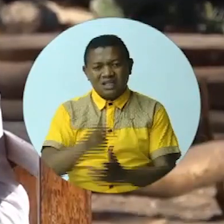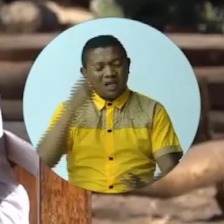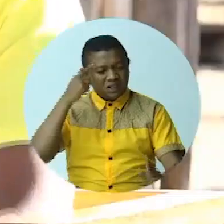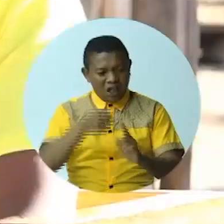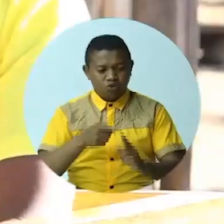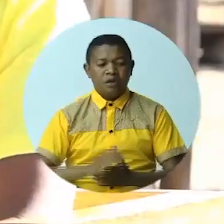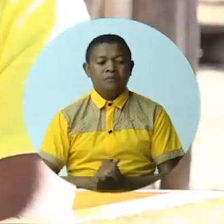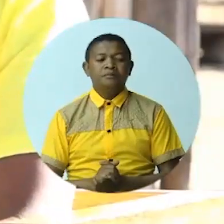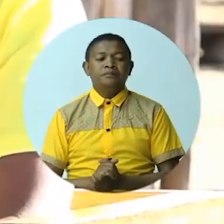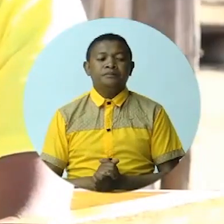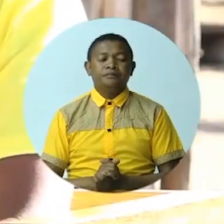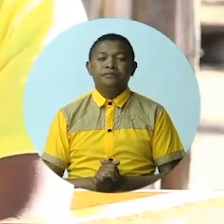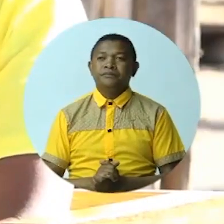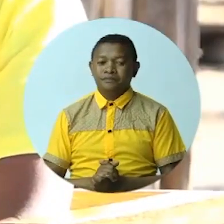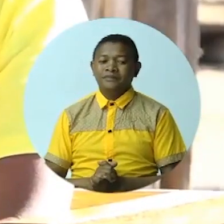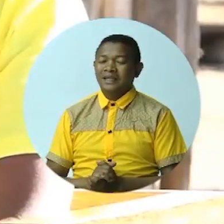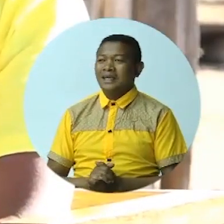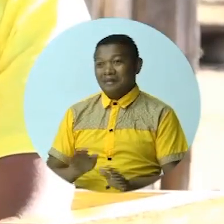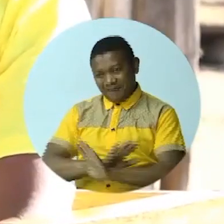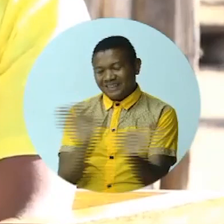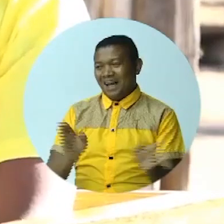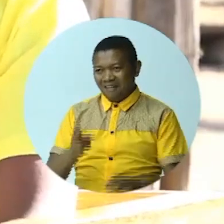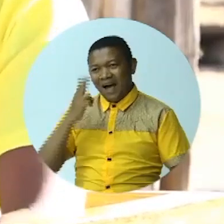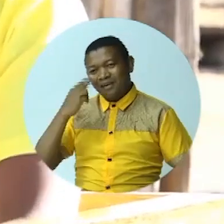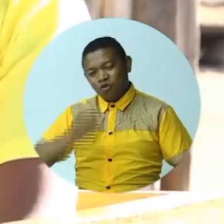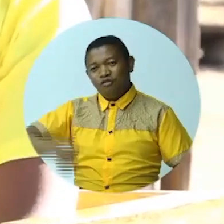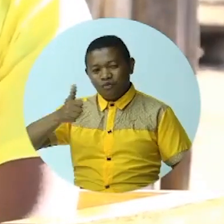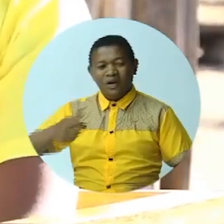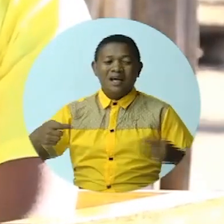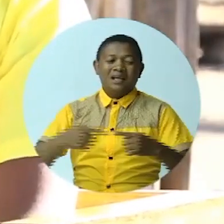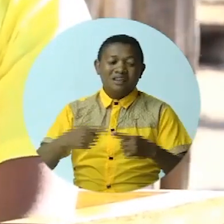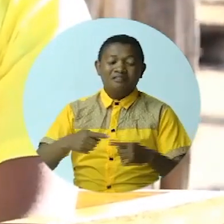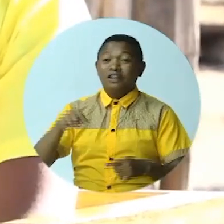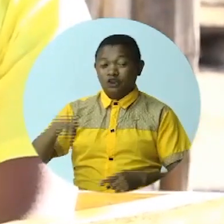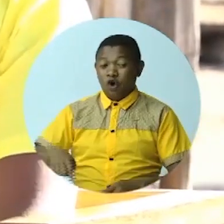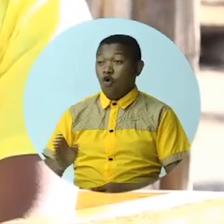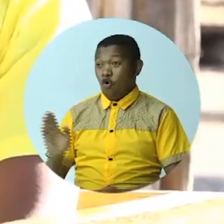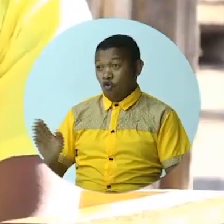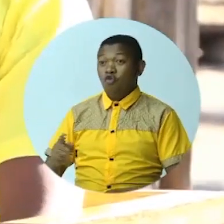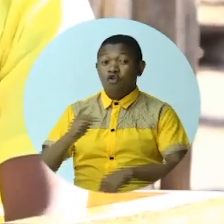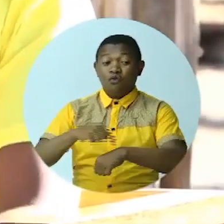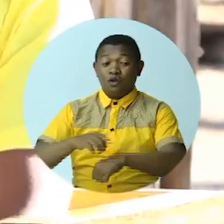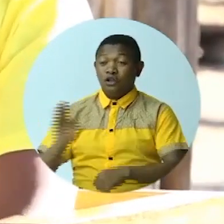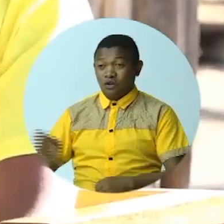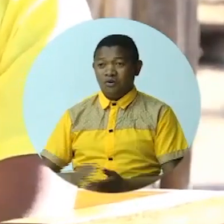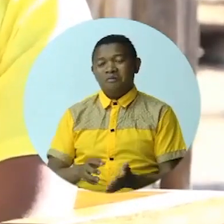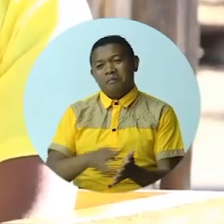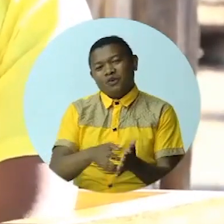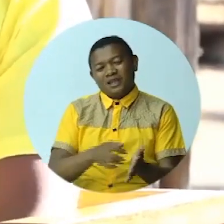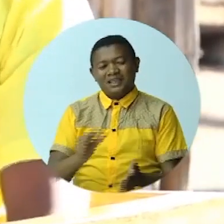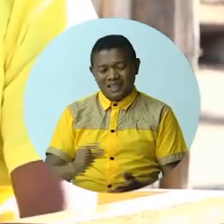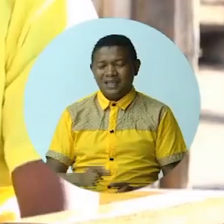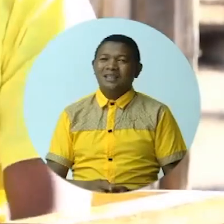ia mazava tsara angambanyizay andre matofolo fa araraotina ihany ny fotoana ohatran'izao hitaraina na ny